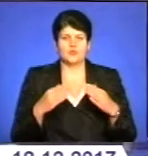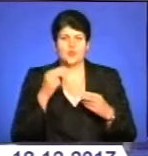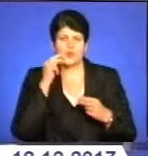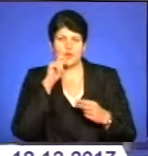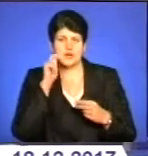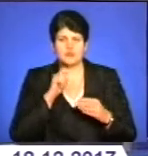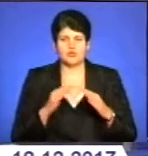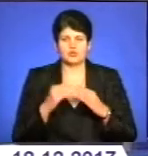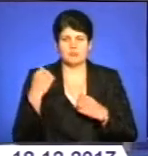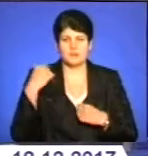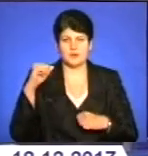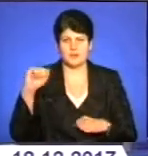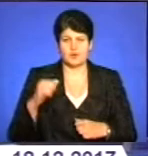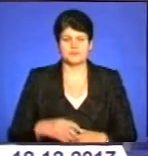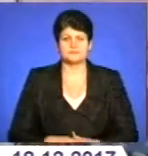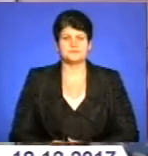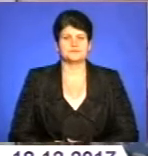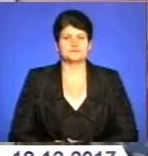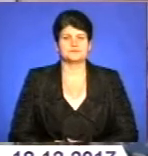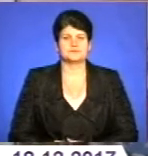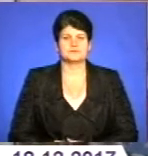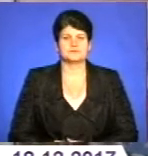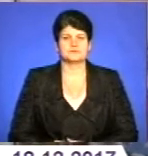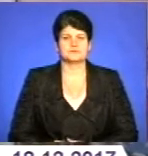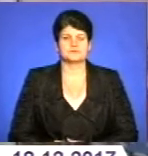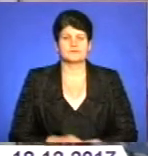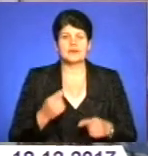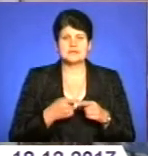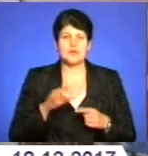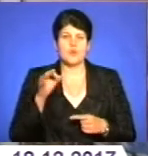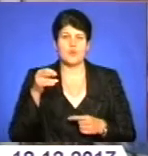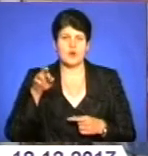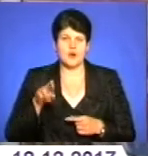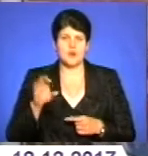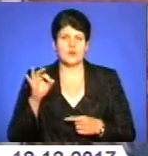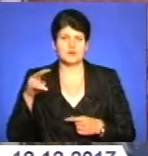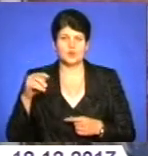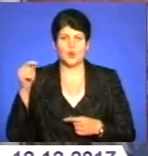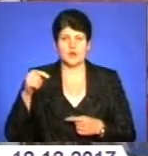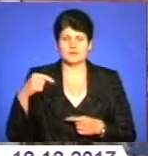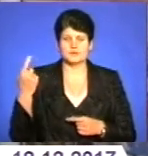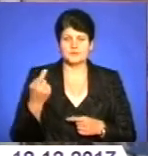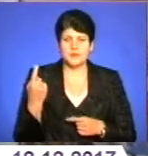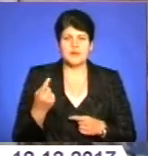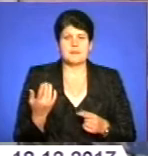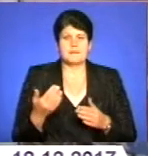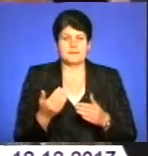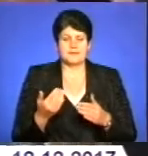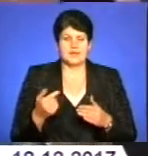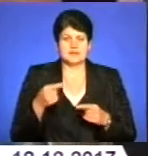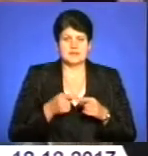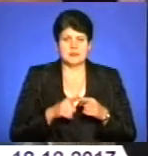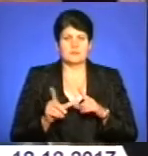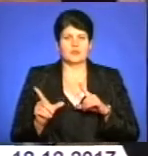ярмарку побувала і наша знімальна група. Це Оля Олексюк з Луганська. Після початку бойових дій разом з чоловіком переїхала